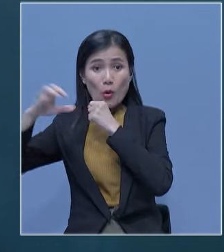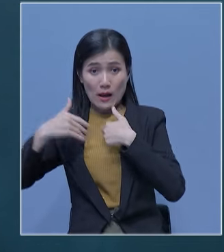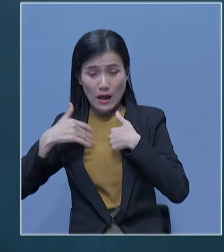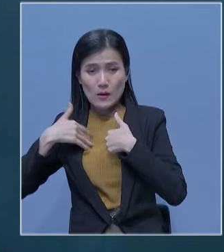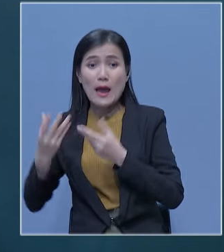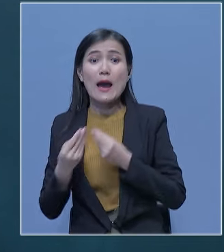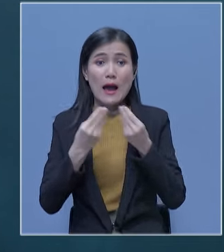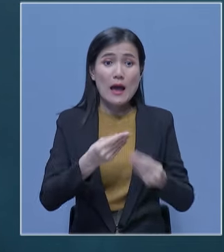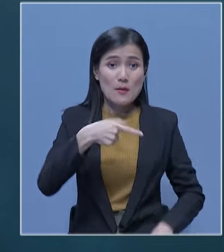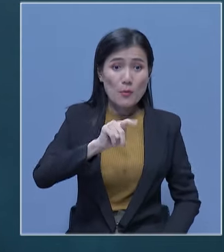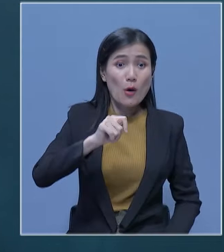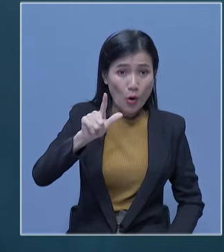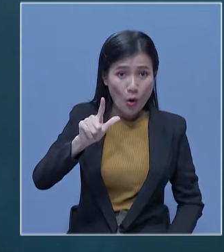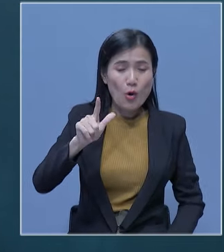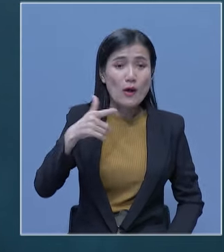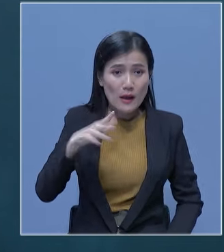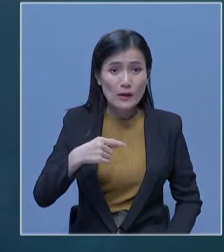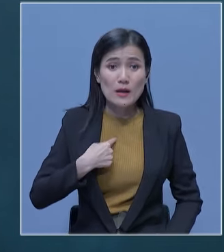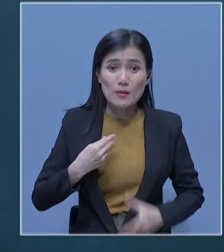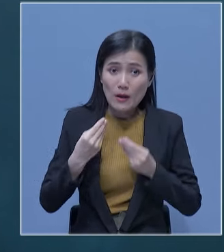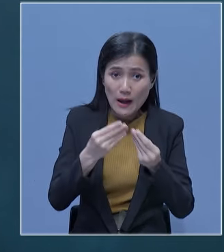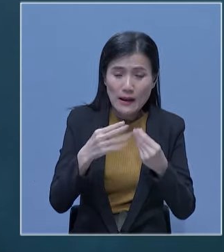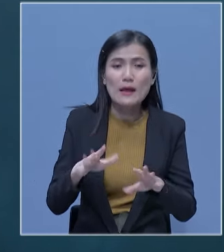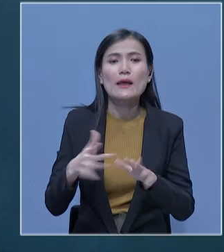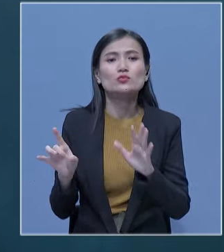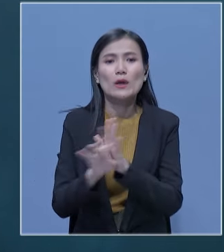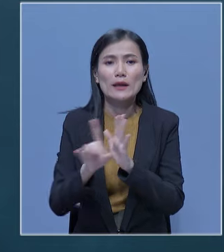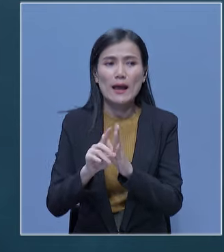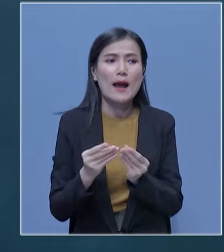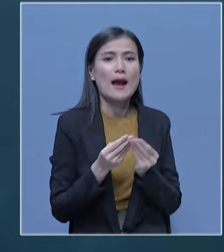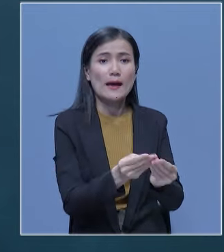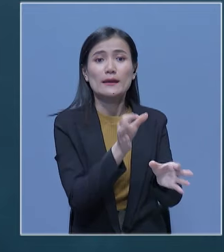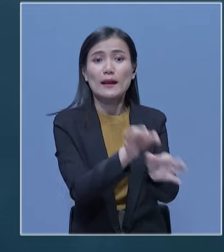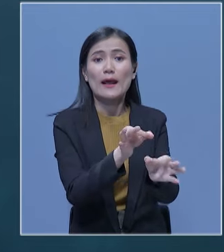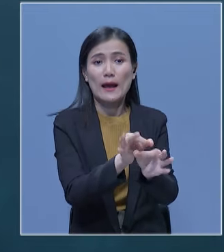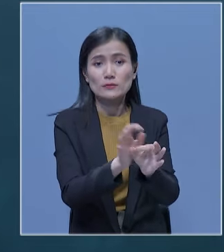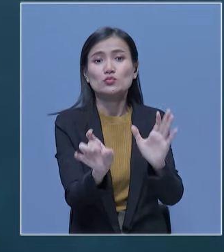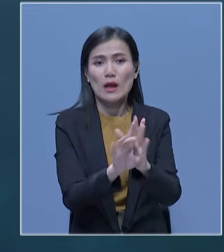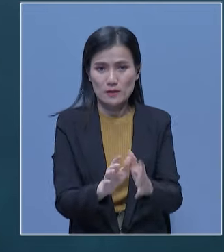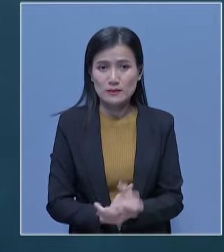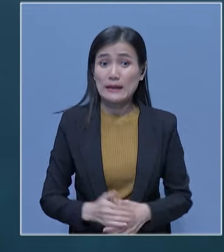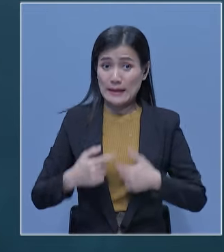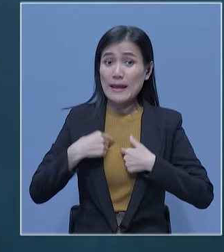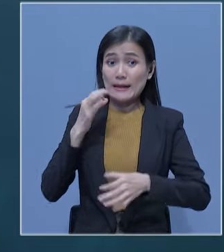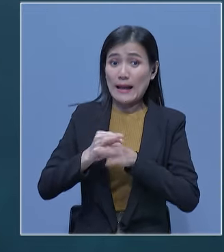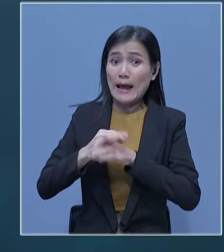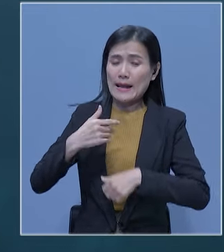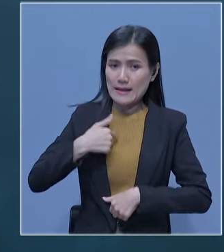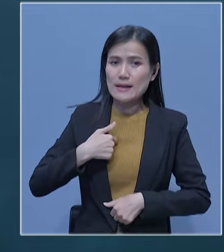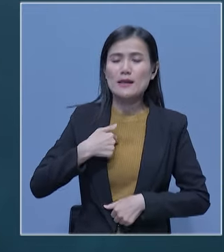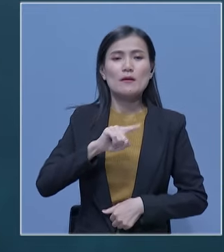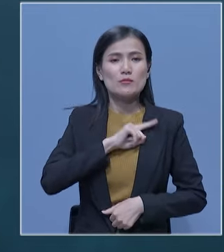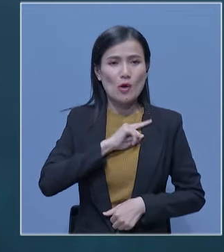ได้รับข้อมูลปุ๊บขั้นตอนสุดท้ายก็คือส่งกลับไปที่ธนาคารและธนาคารนี่แหละจะเป็นคนแจ้งผลให้ประชาชนทรา